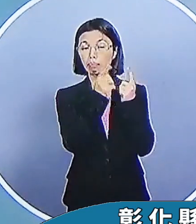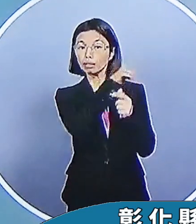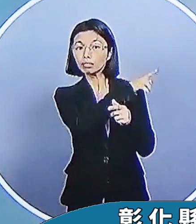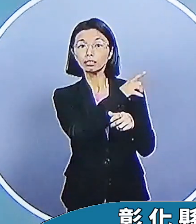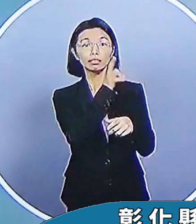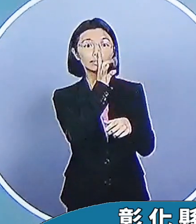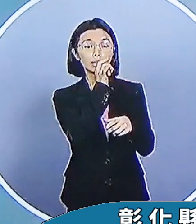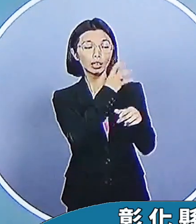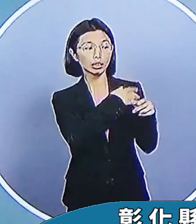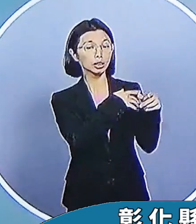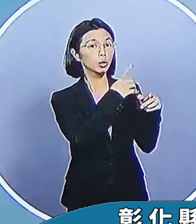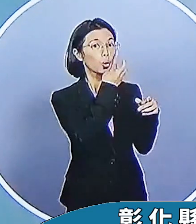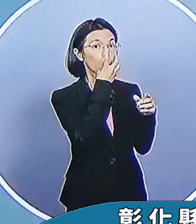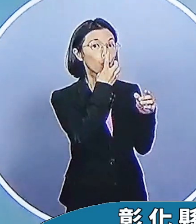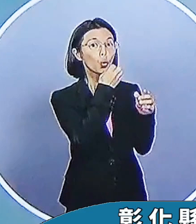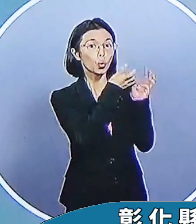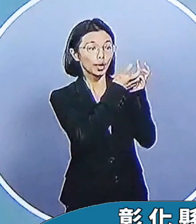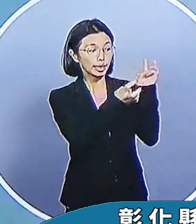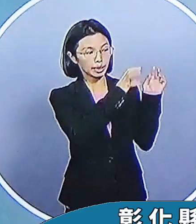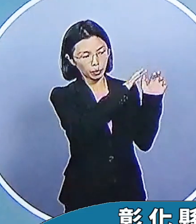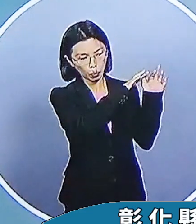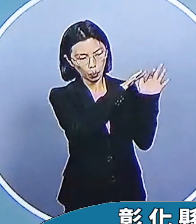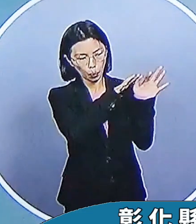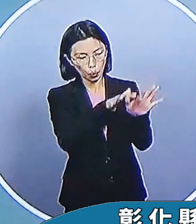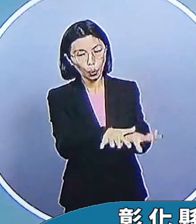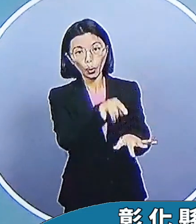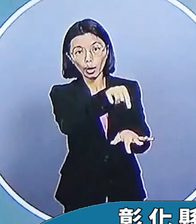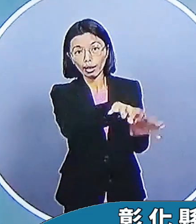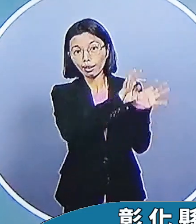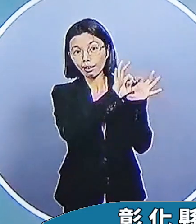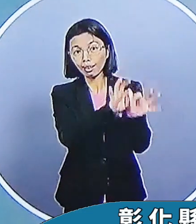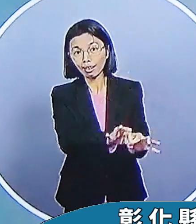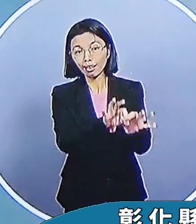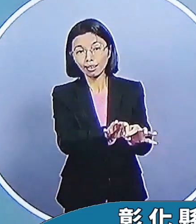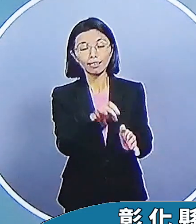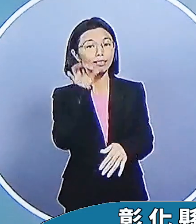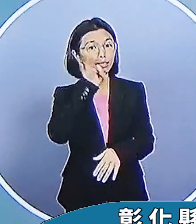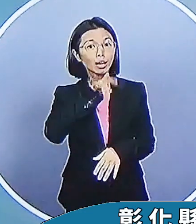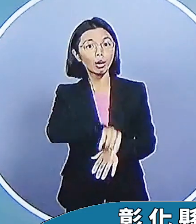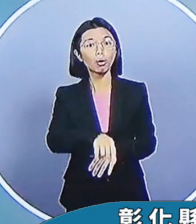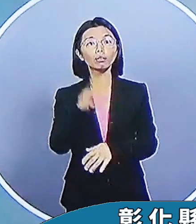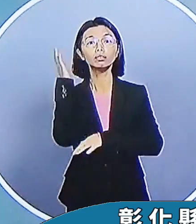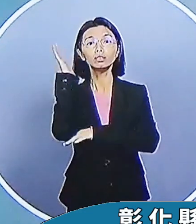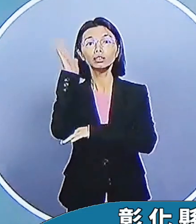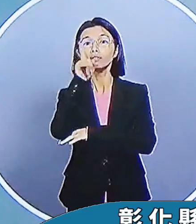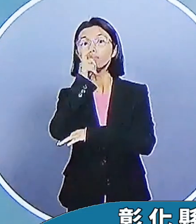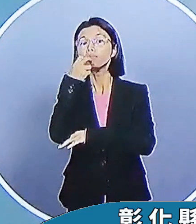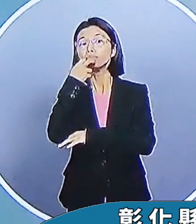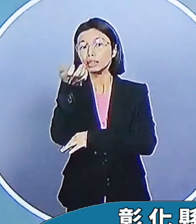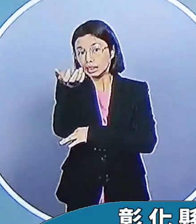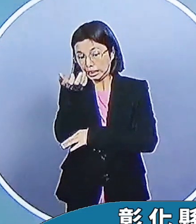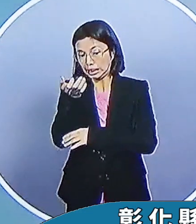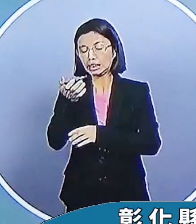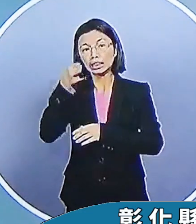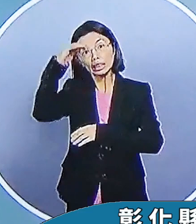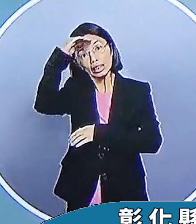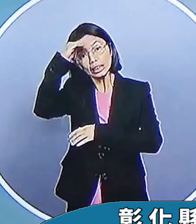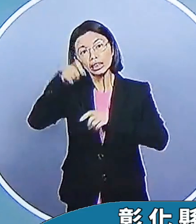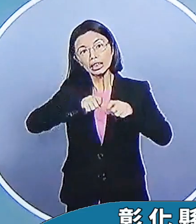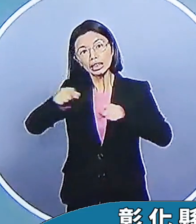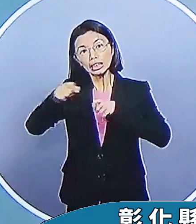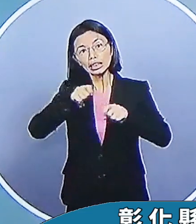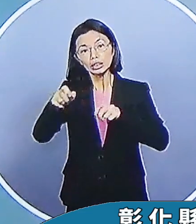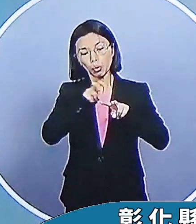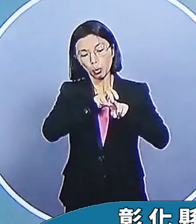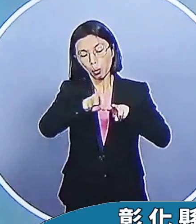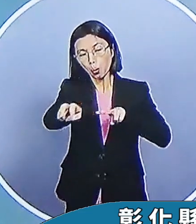运绿线延伸到彰化，这是咱中央政府前瞻基础 建设的这个捷运轨道